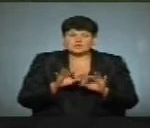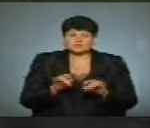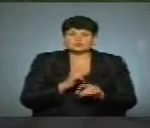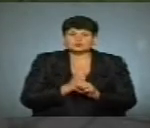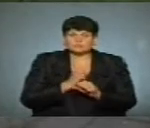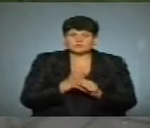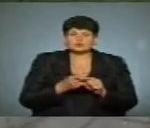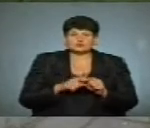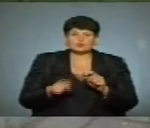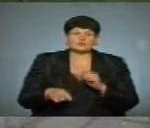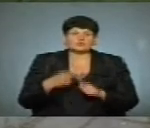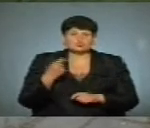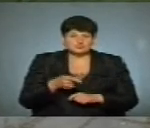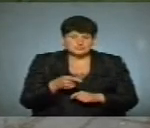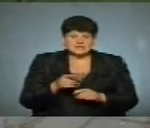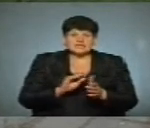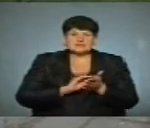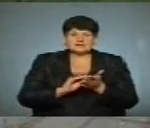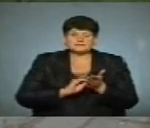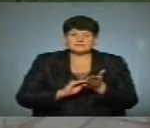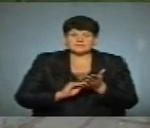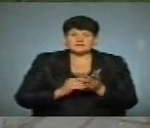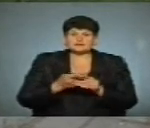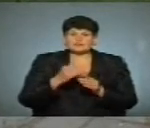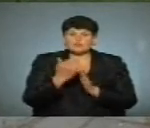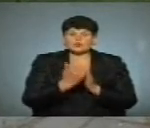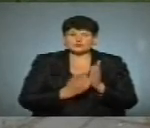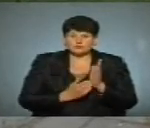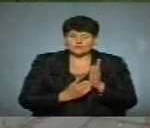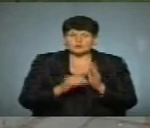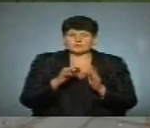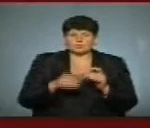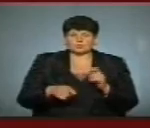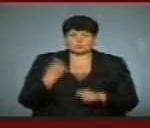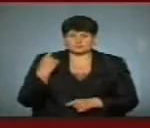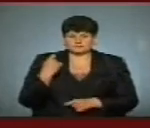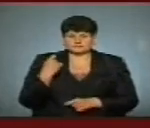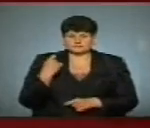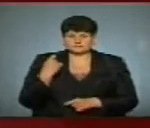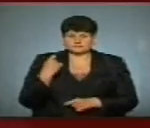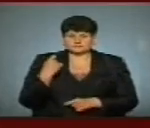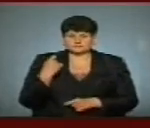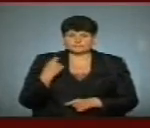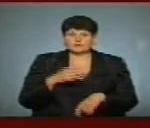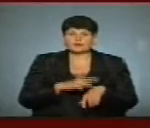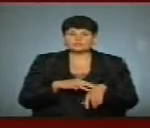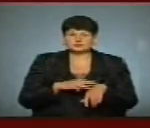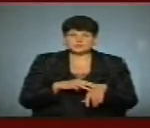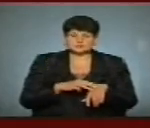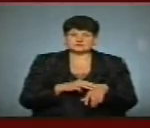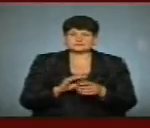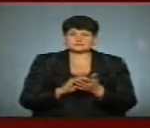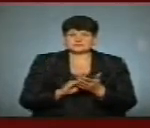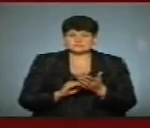вчиненого адміністративного правопорушення та викласти його у протоколі про адміністративне правопорушення. Речниця патрульної поліції